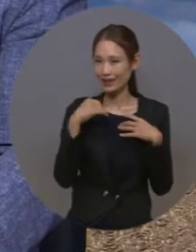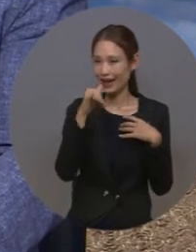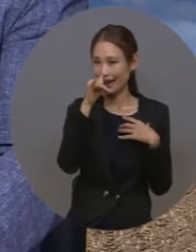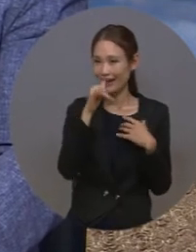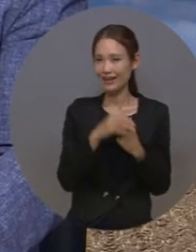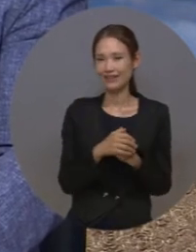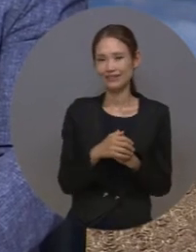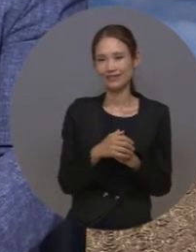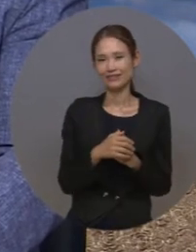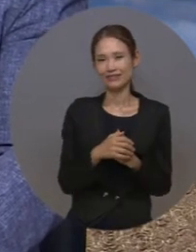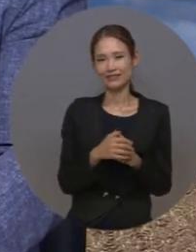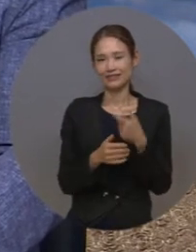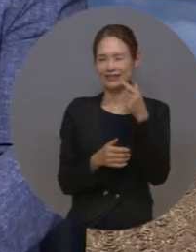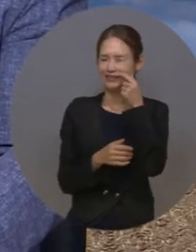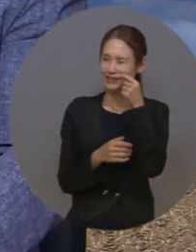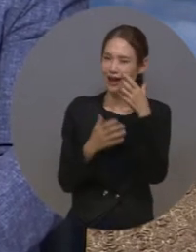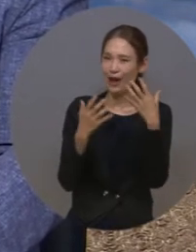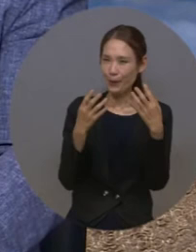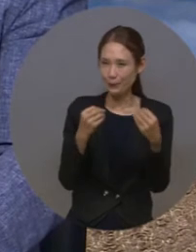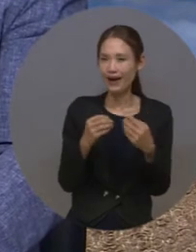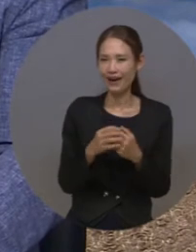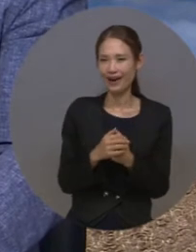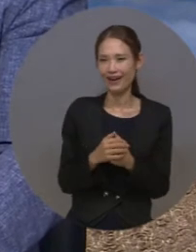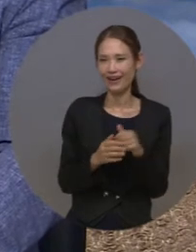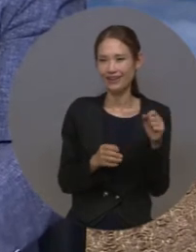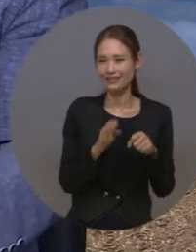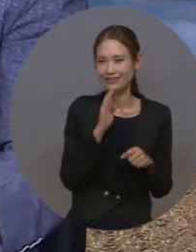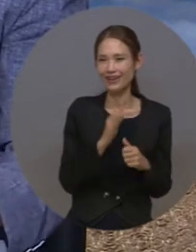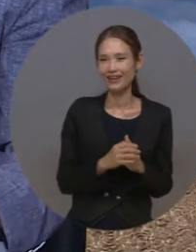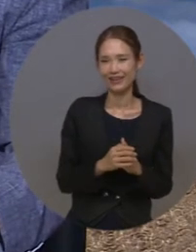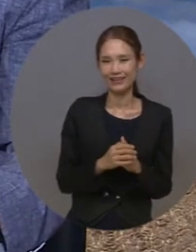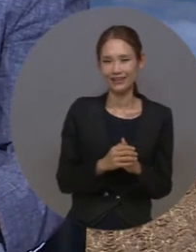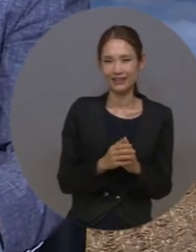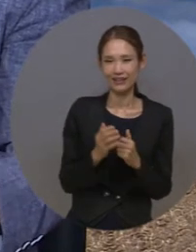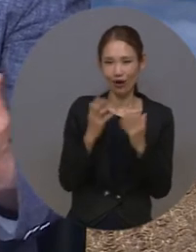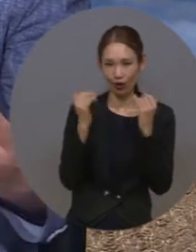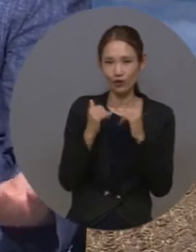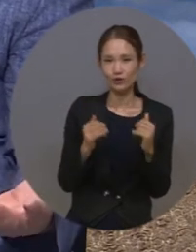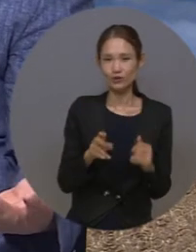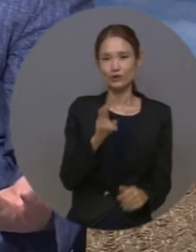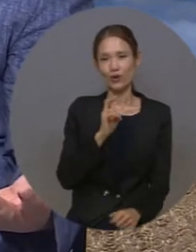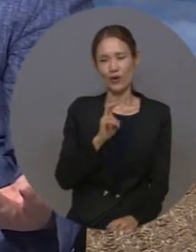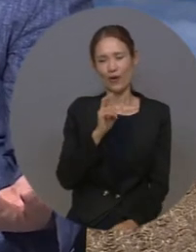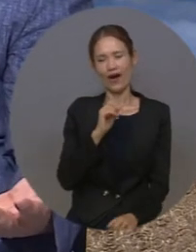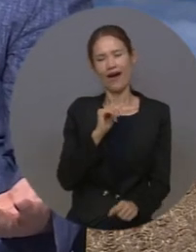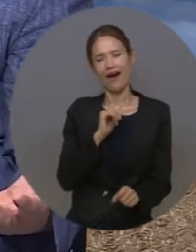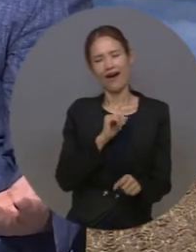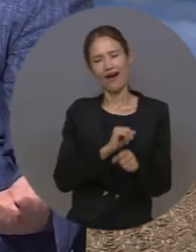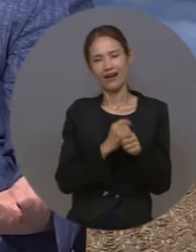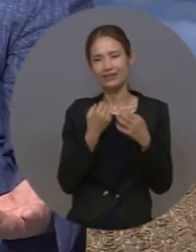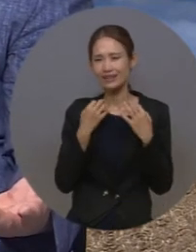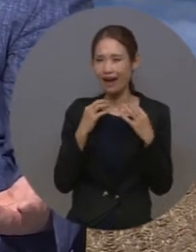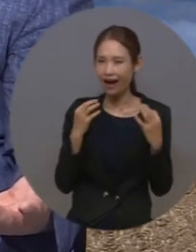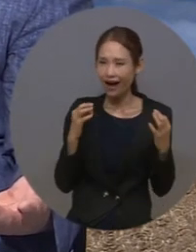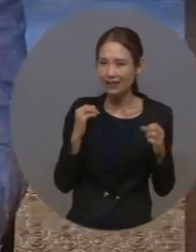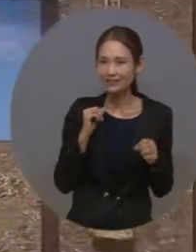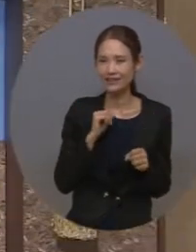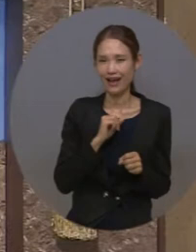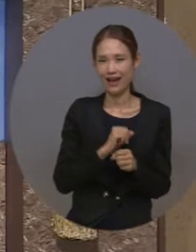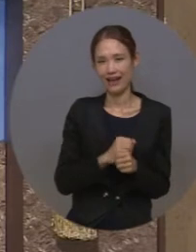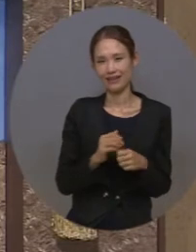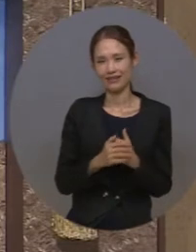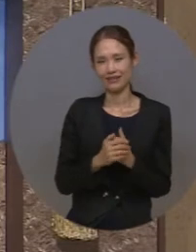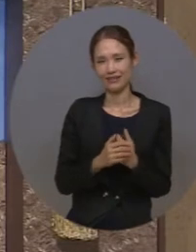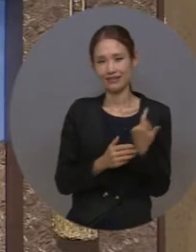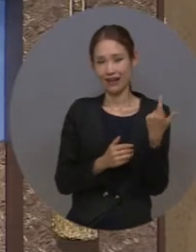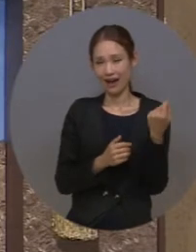프로그램이 네. 있거든요. 네. 인기가 아주 좋습니다. 네. 네. 그리고 어르신들이 아주 노래를 잘 부르세요. 네. 맞아요. 그리고 또